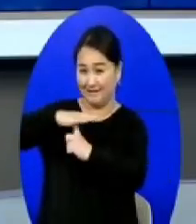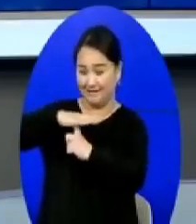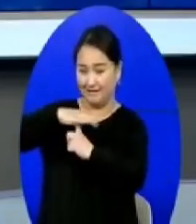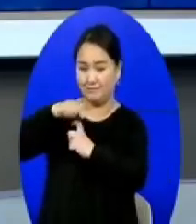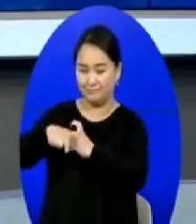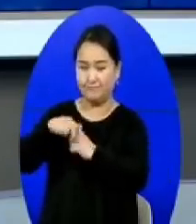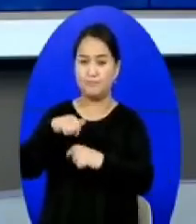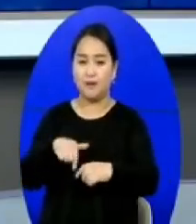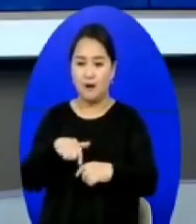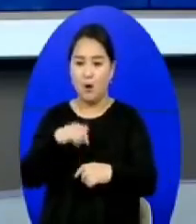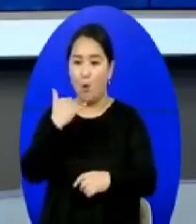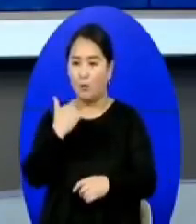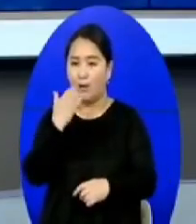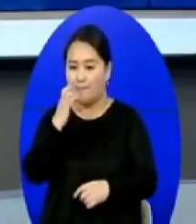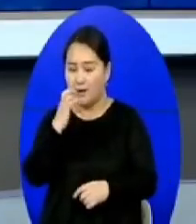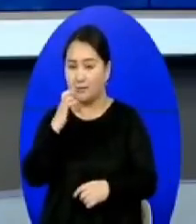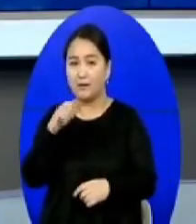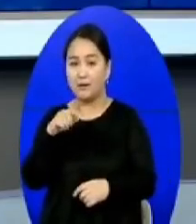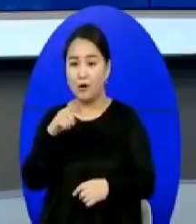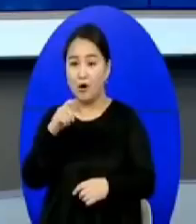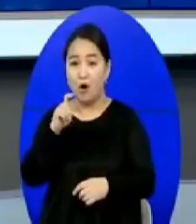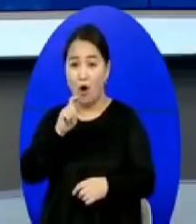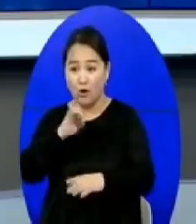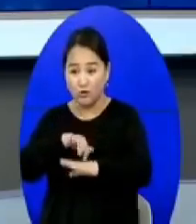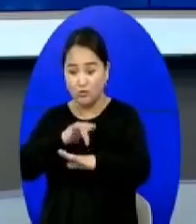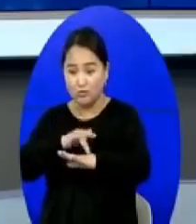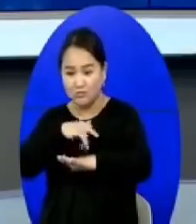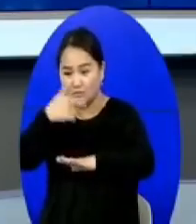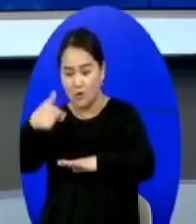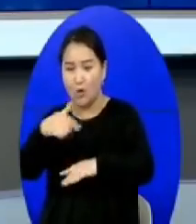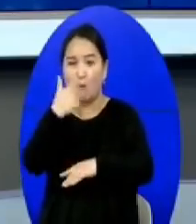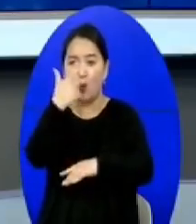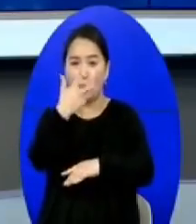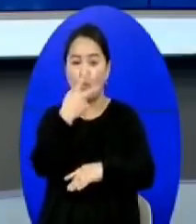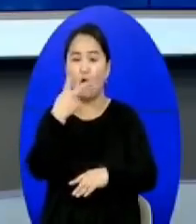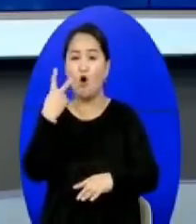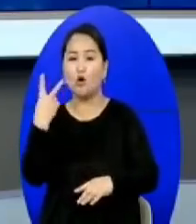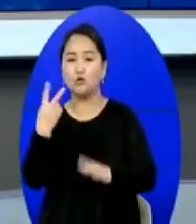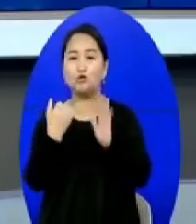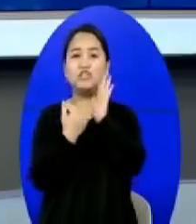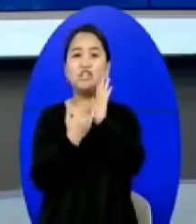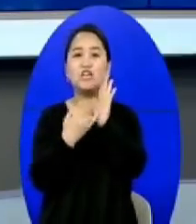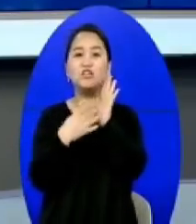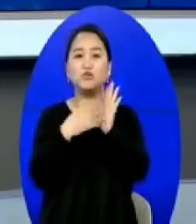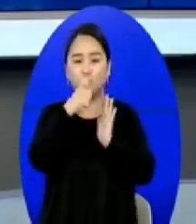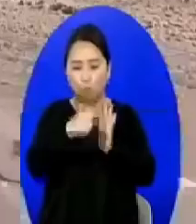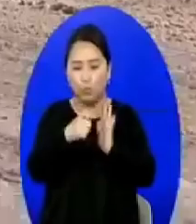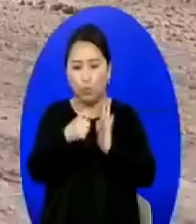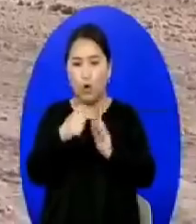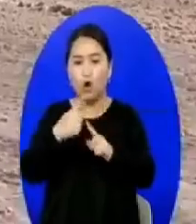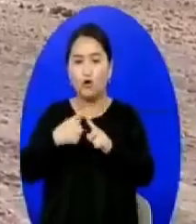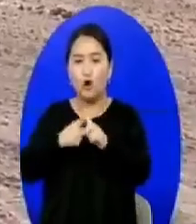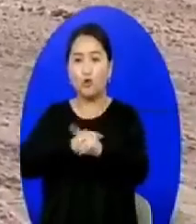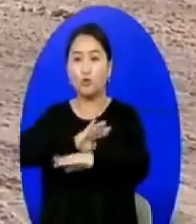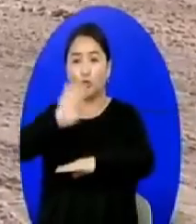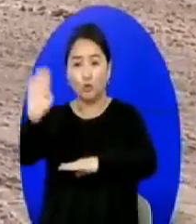хугацаанд Улаанбаатар хотоос 3269 хүн орон нутгаар зорчсон судалгаа гарсан байна.